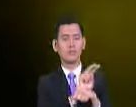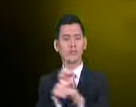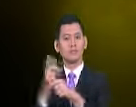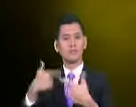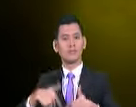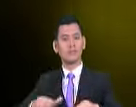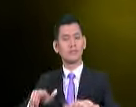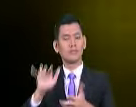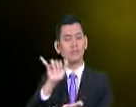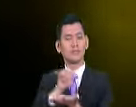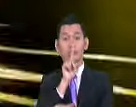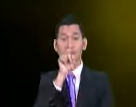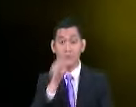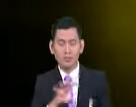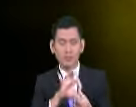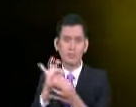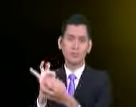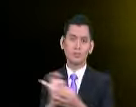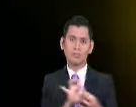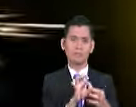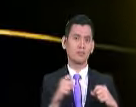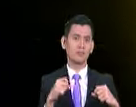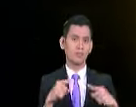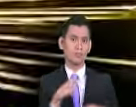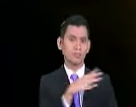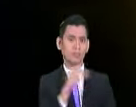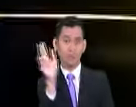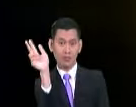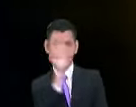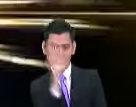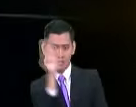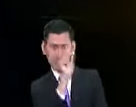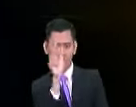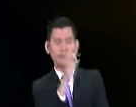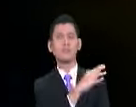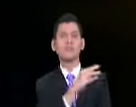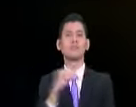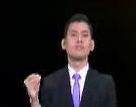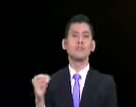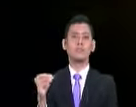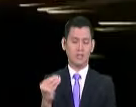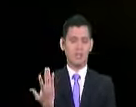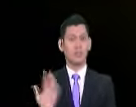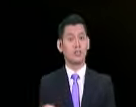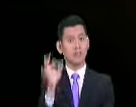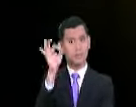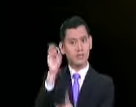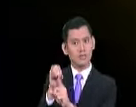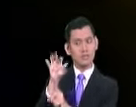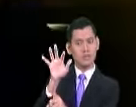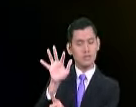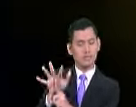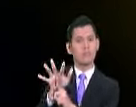merupakan kerjasama antara sektor awam dan swasta. Keberhasilan My Digital akan menjadi penentu